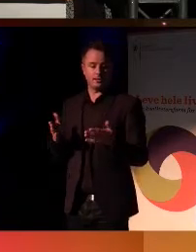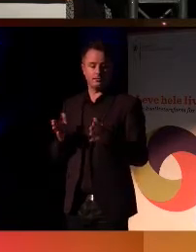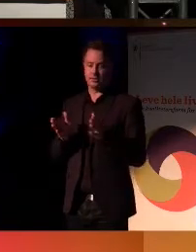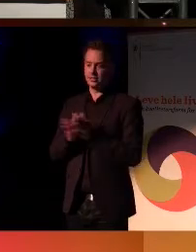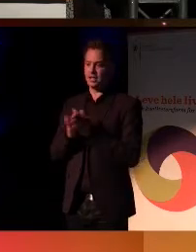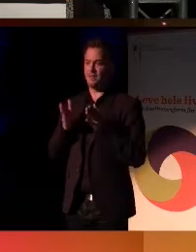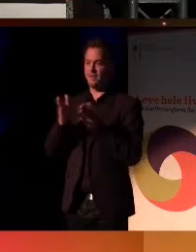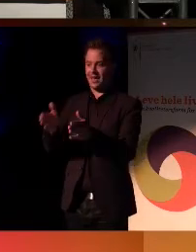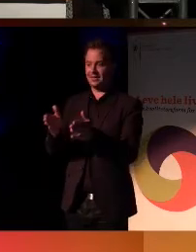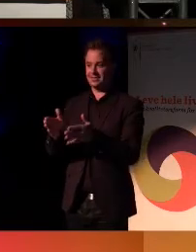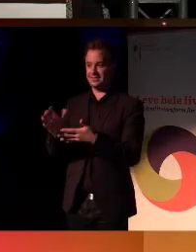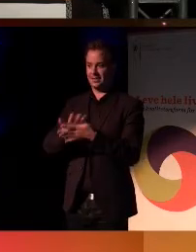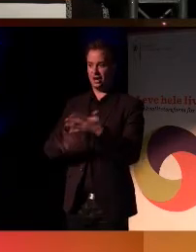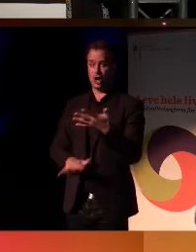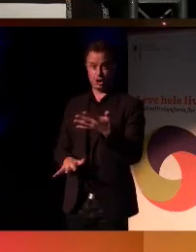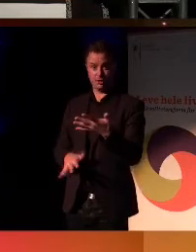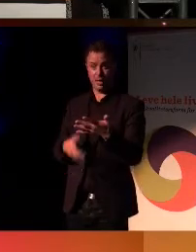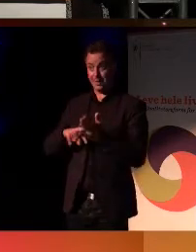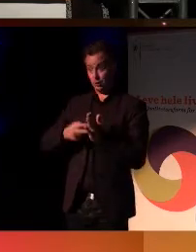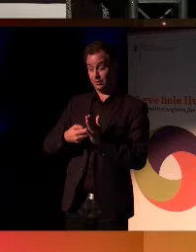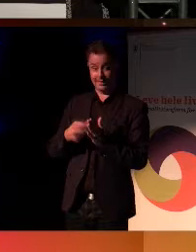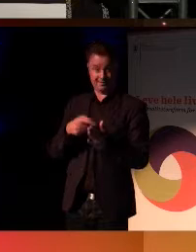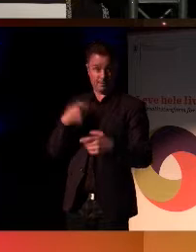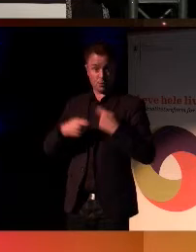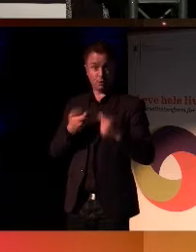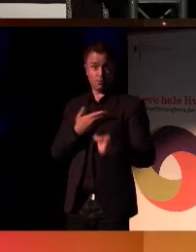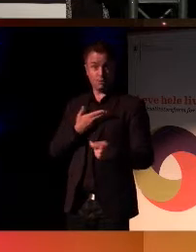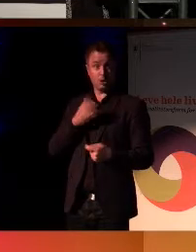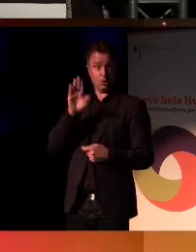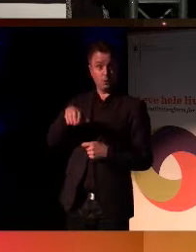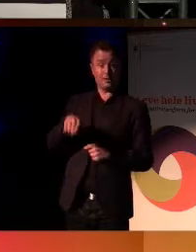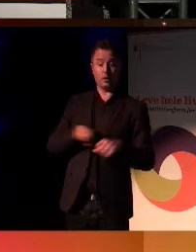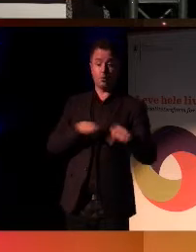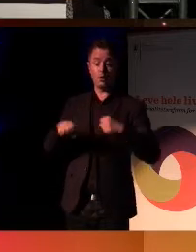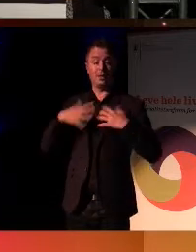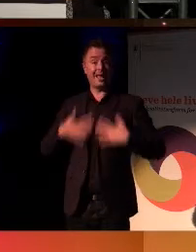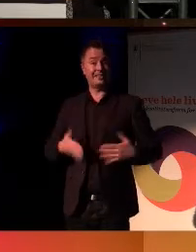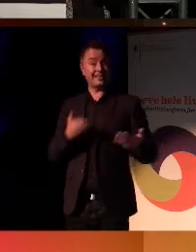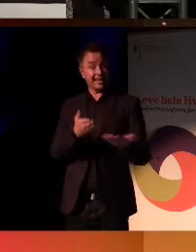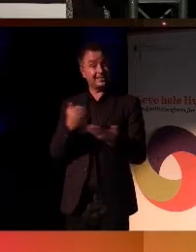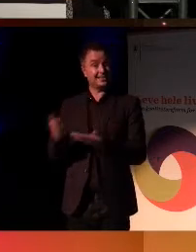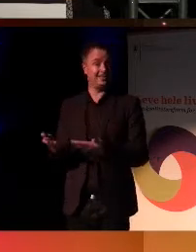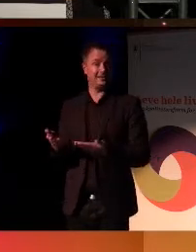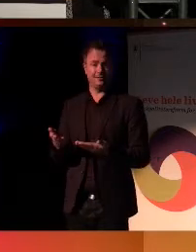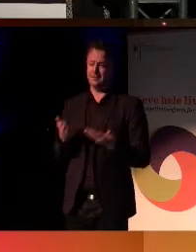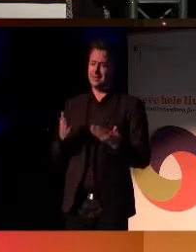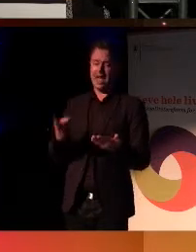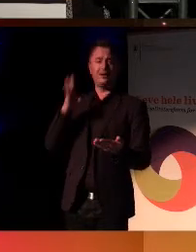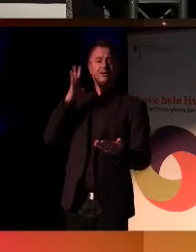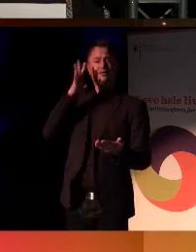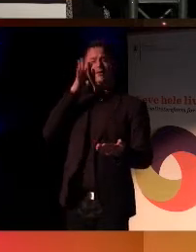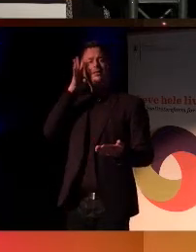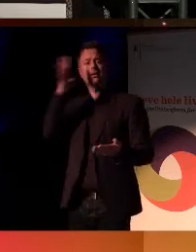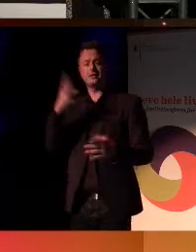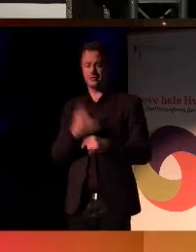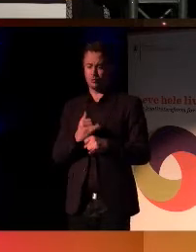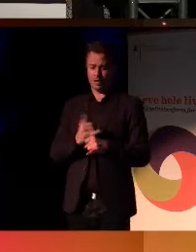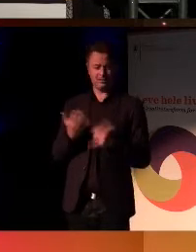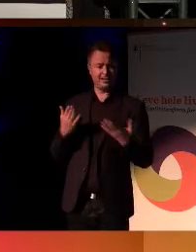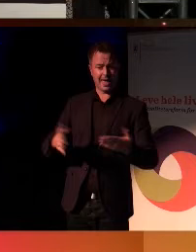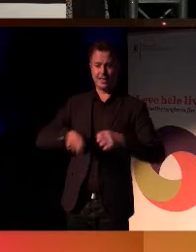metodikk, veldig mye brukt i kommunehelsetjenesten. Det jo fantastisk hvordan dette her har spredt seg rundt